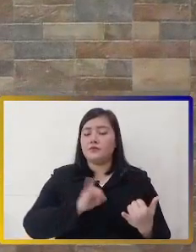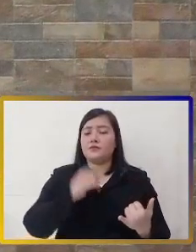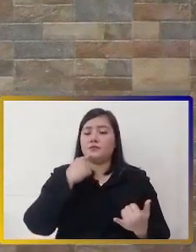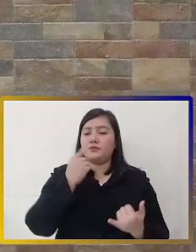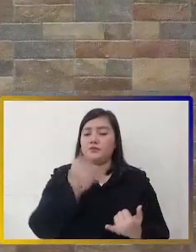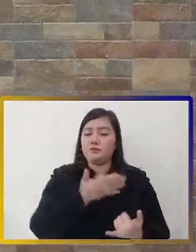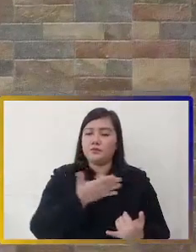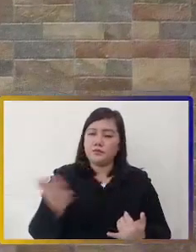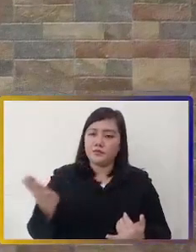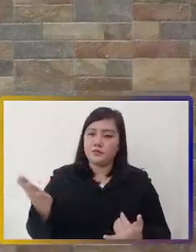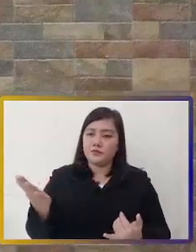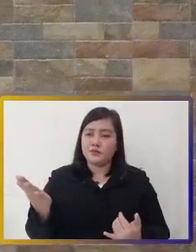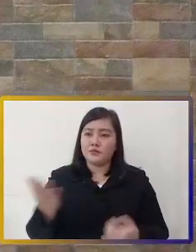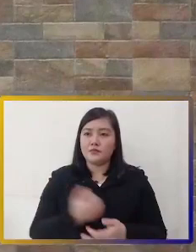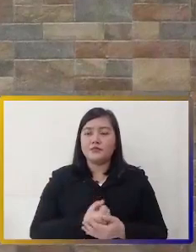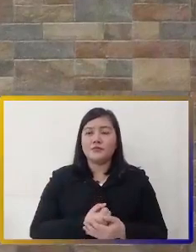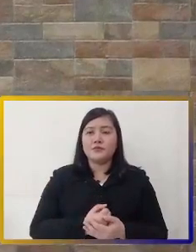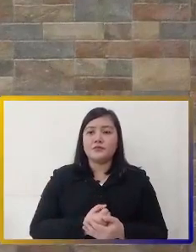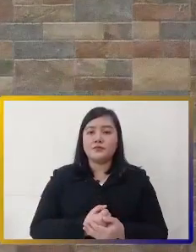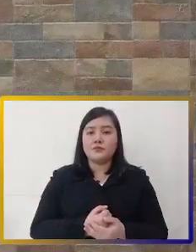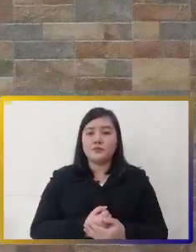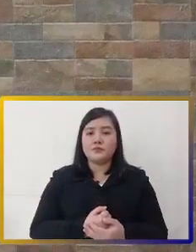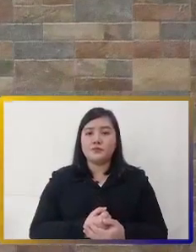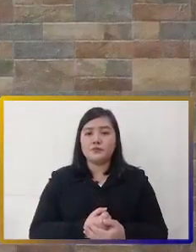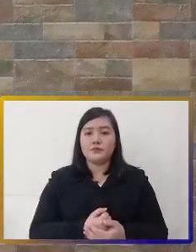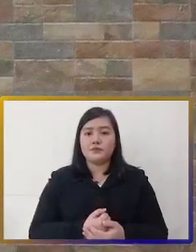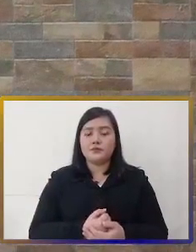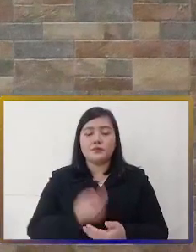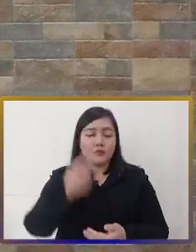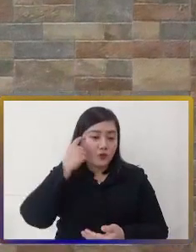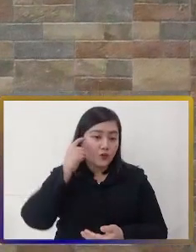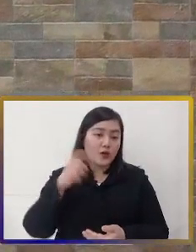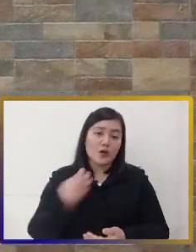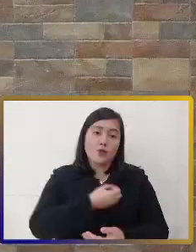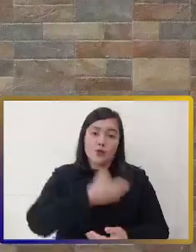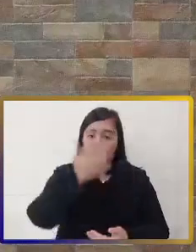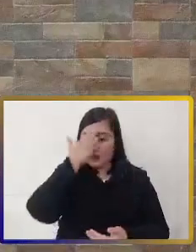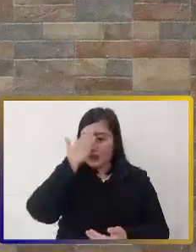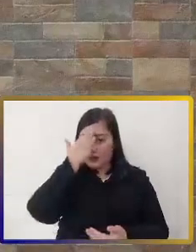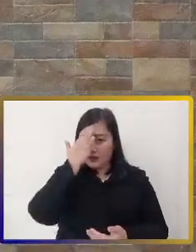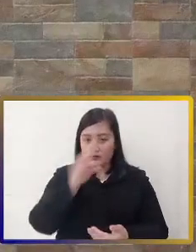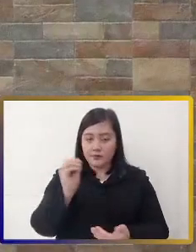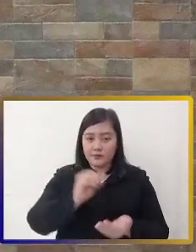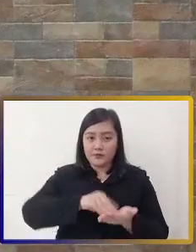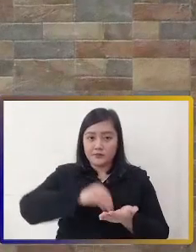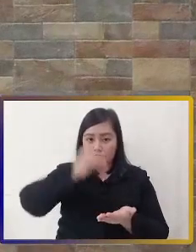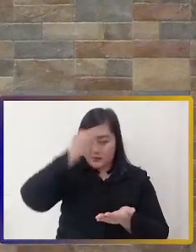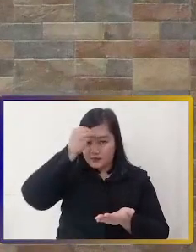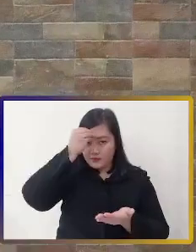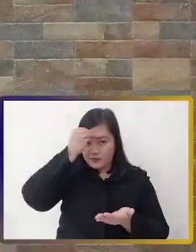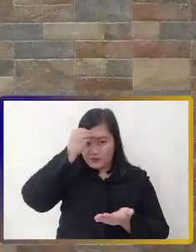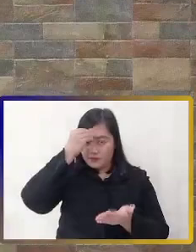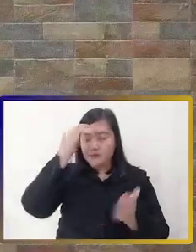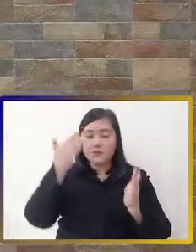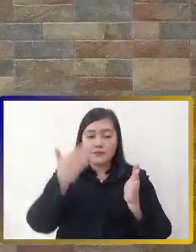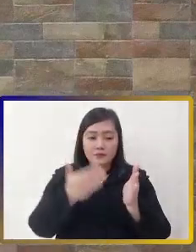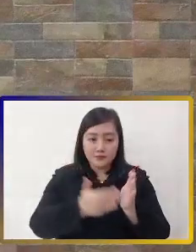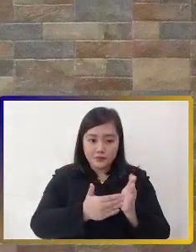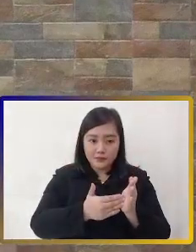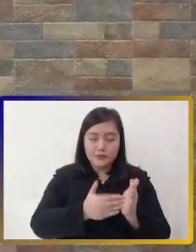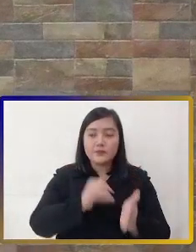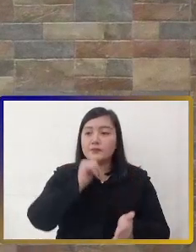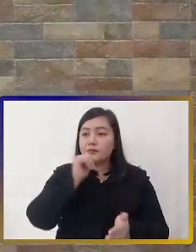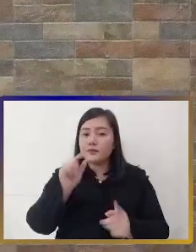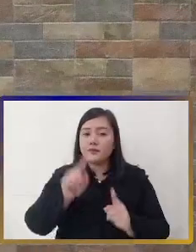maliwanag po sa ating lahat. Ito po ay para sa kaalaman po natin. Again, this is not primarily to